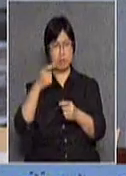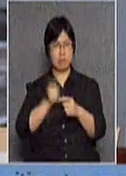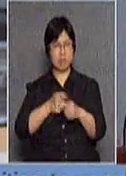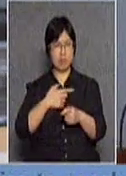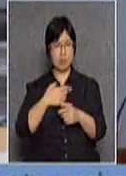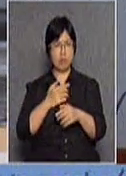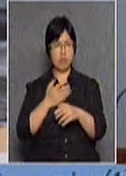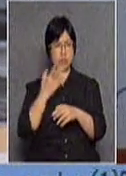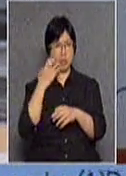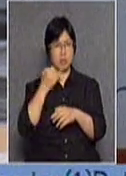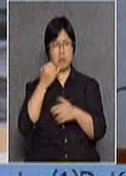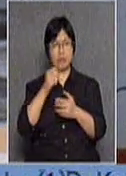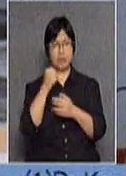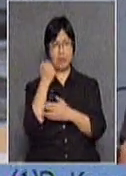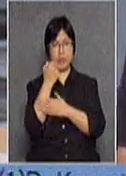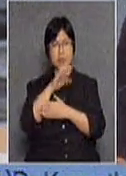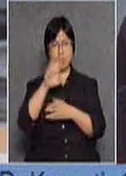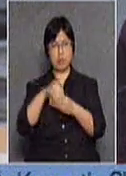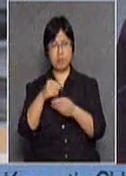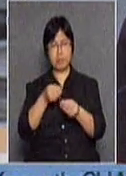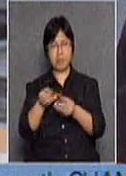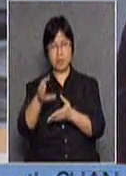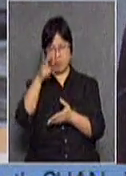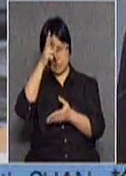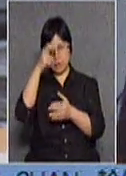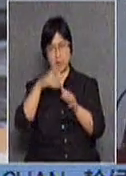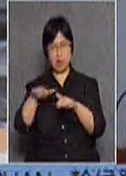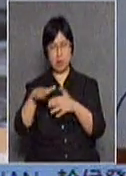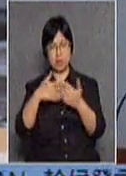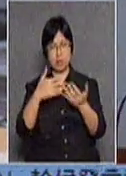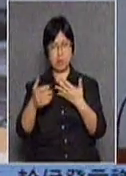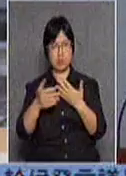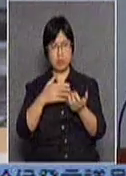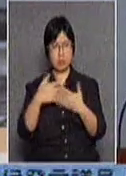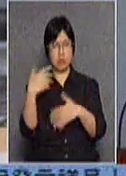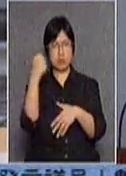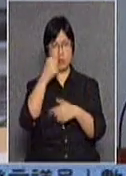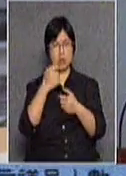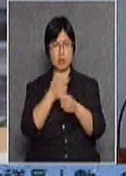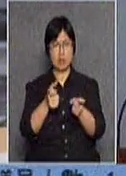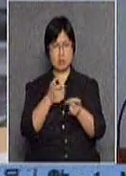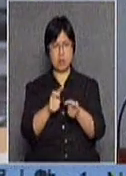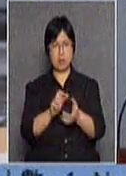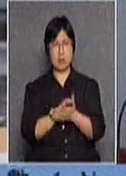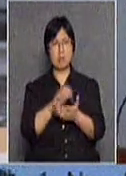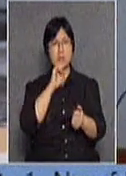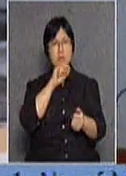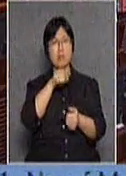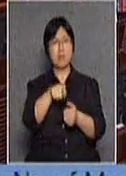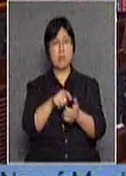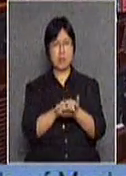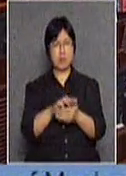係反對納入嘅就係俾海事處處長嘅人工啊，哥。喂，問下你道唔道